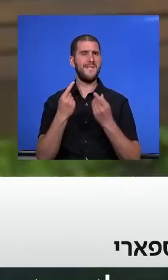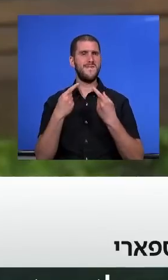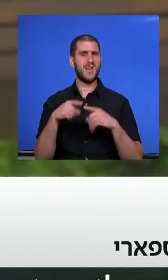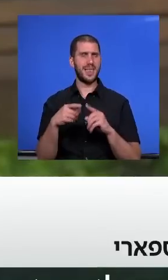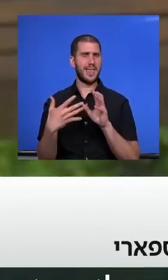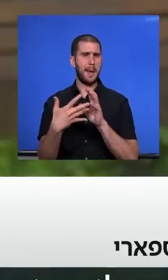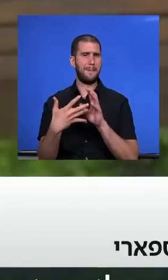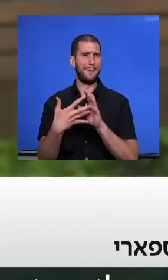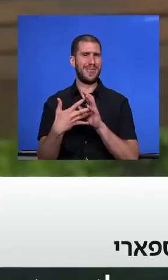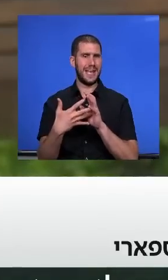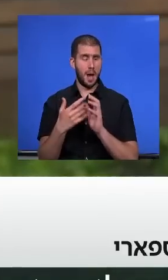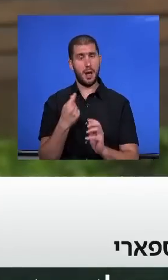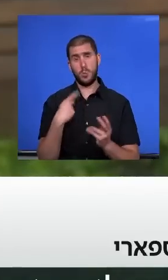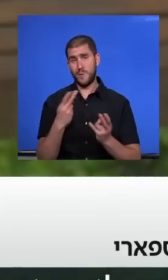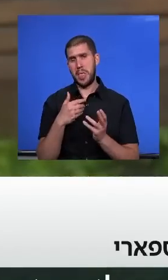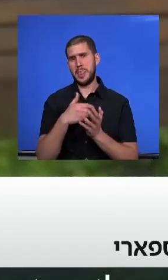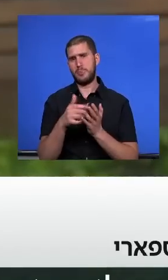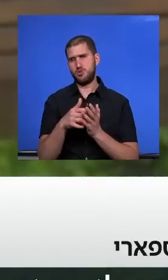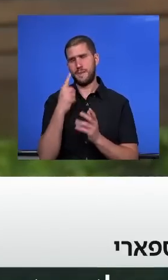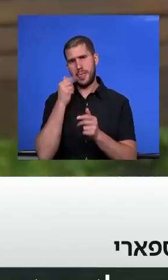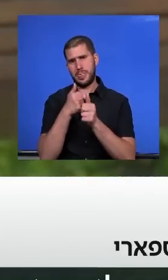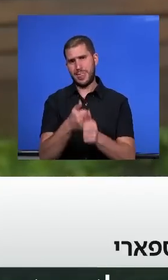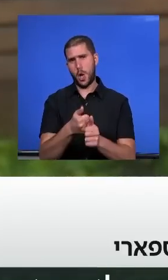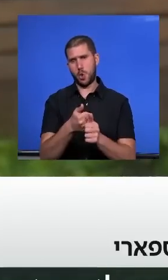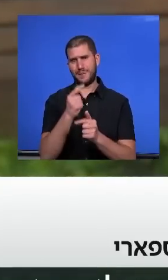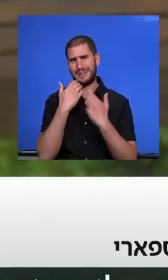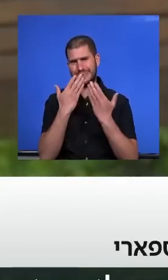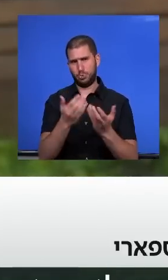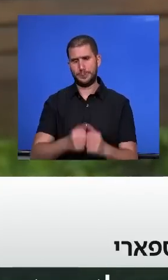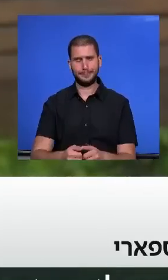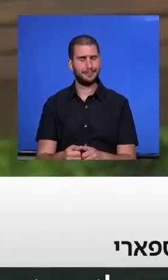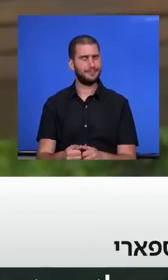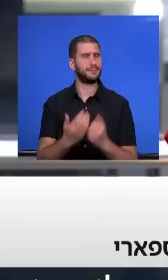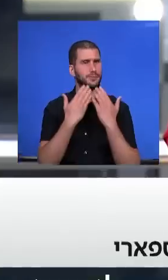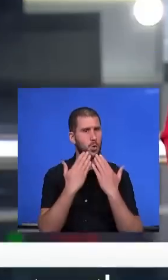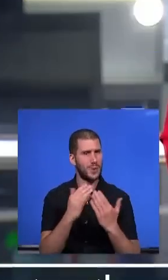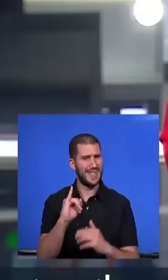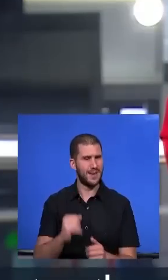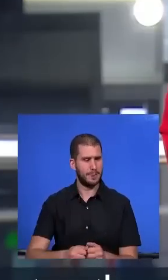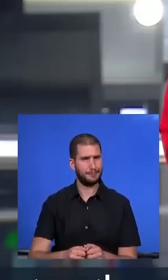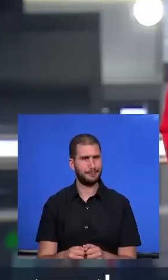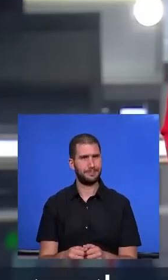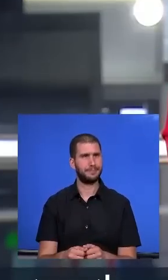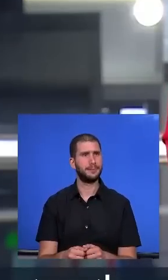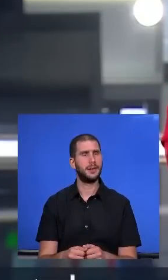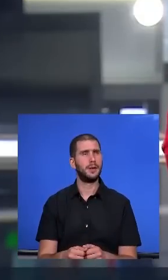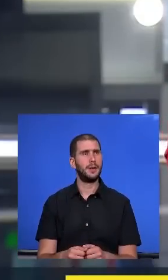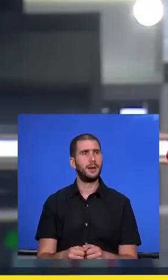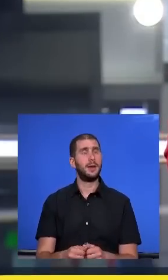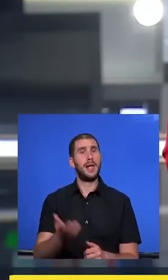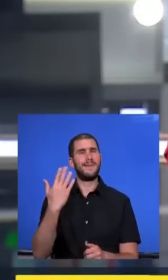הבדיקה הזאת. אנחנו כמובן נמשיך ונעקוב אחרי הסיפור הזה. תודה רבה, יפת. תודה, מיכל. לקראת